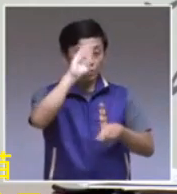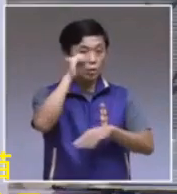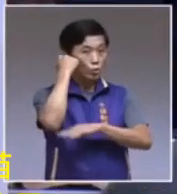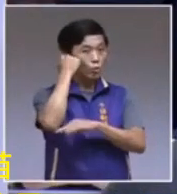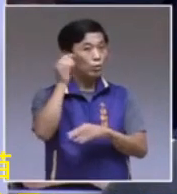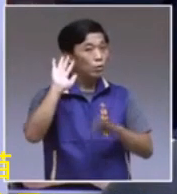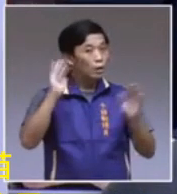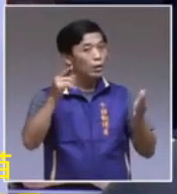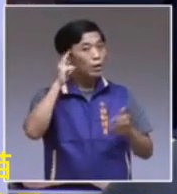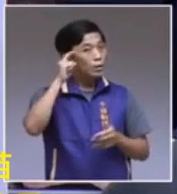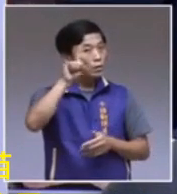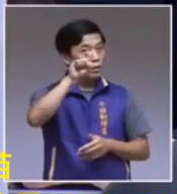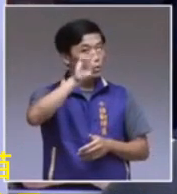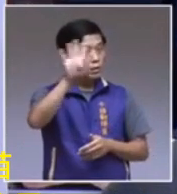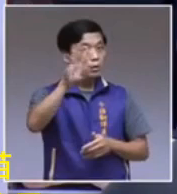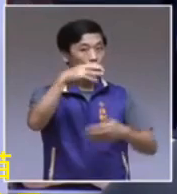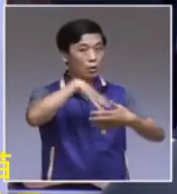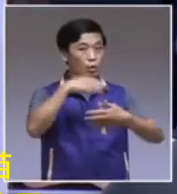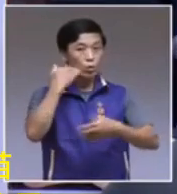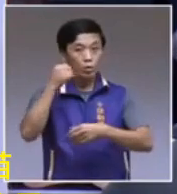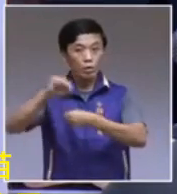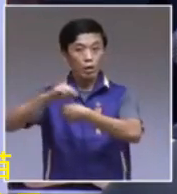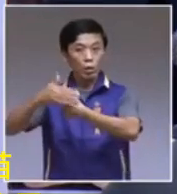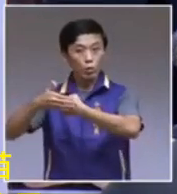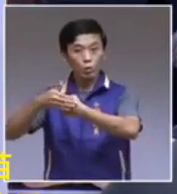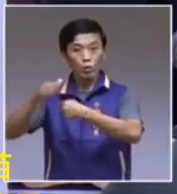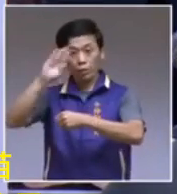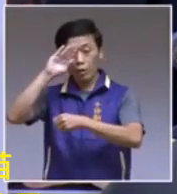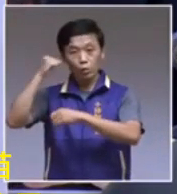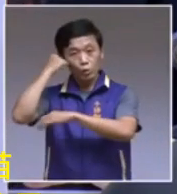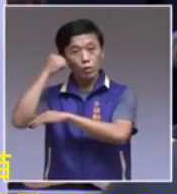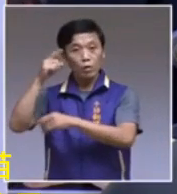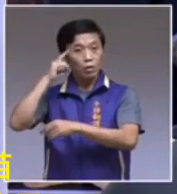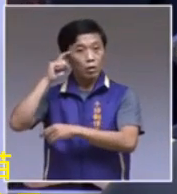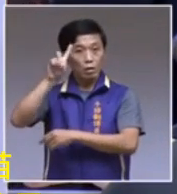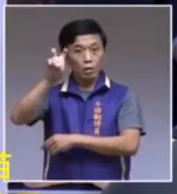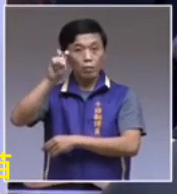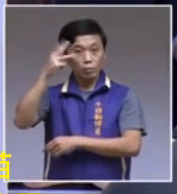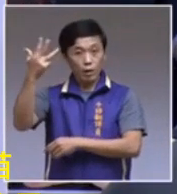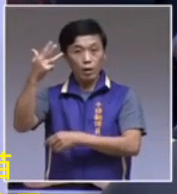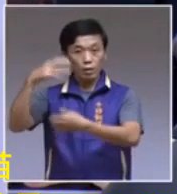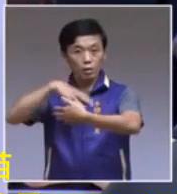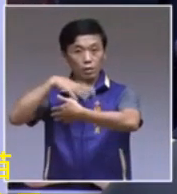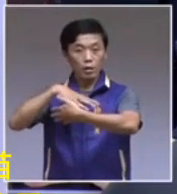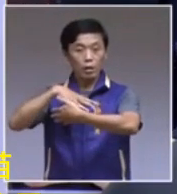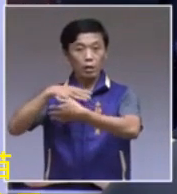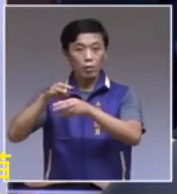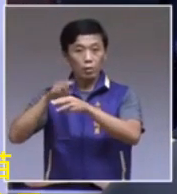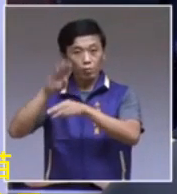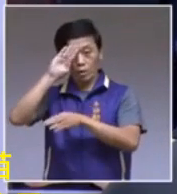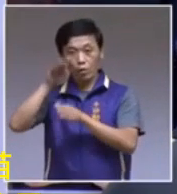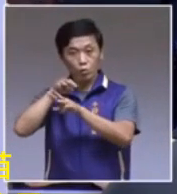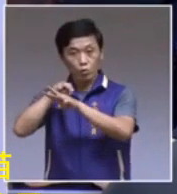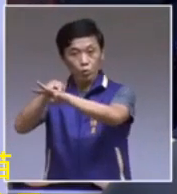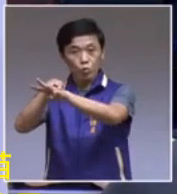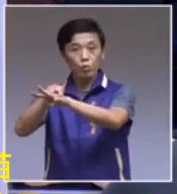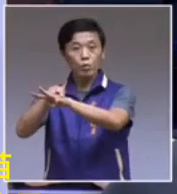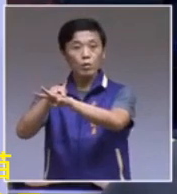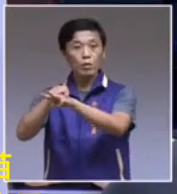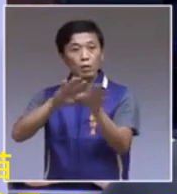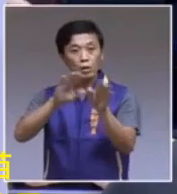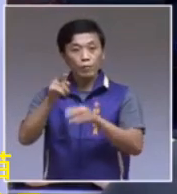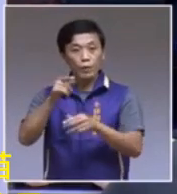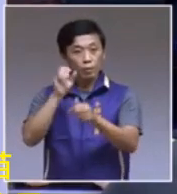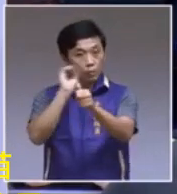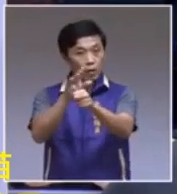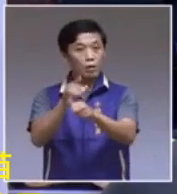14天以内，那你如果从加护病房刚刚28天以内刚刚出院，那我们会建议你可以考